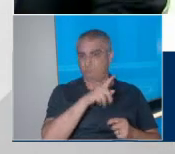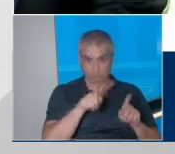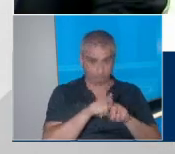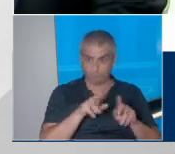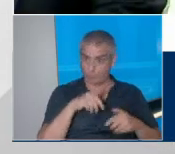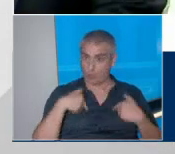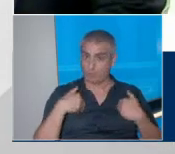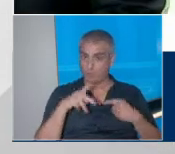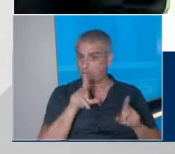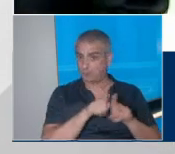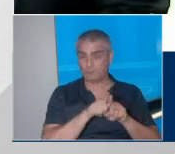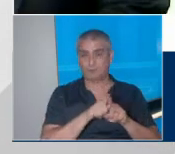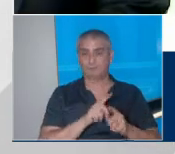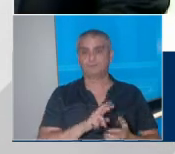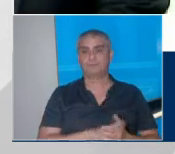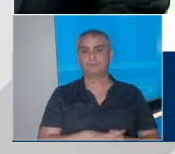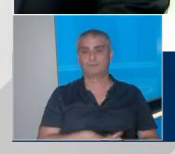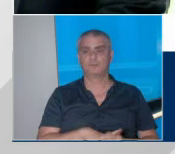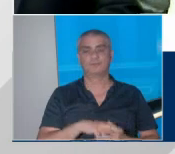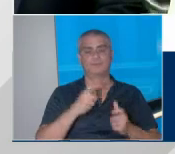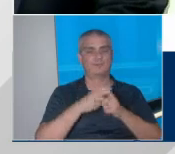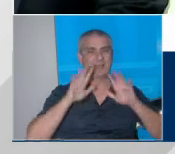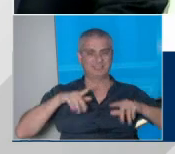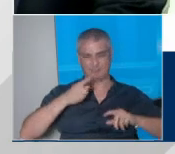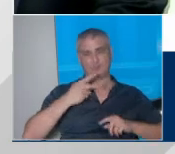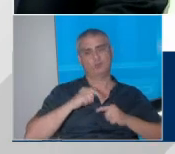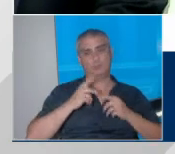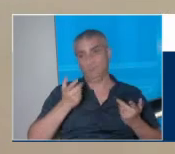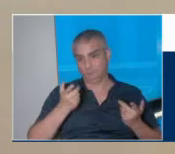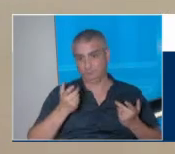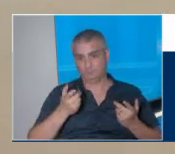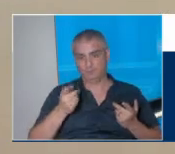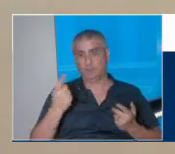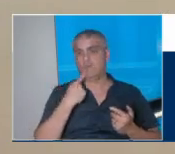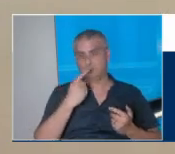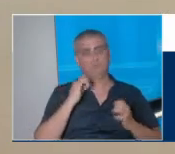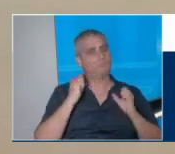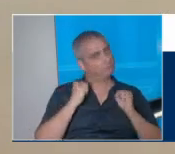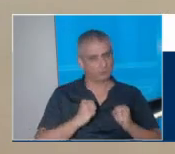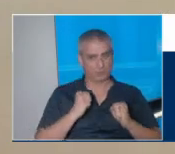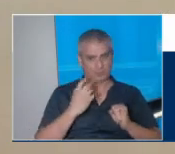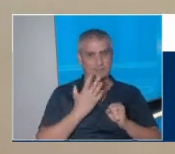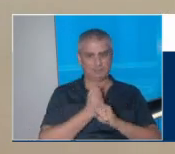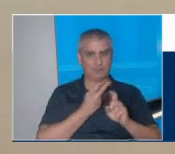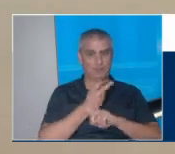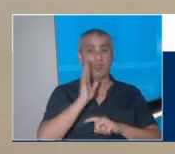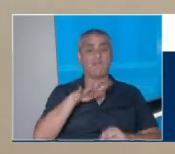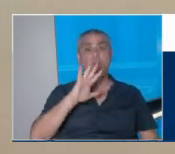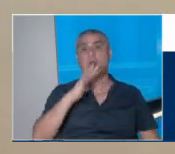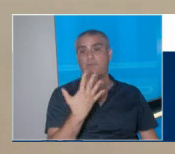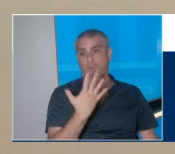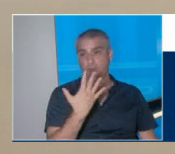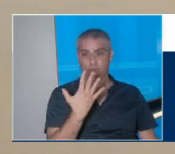בבלד? ברם הם יותר אופטימיים. רם אומרים שכנראה יגיעו למנדט החמישי,